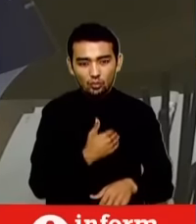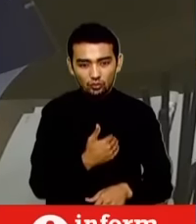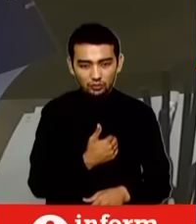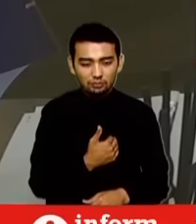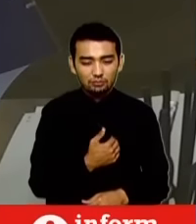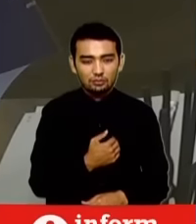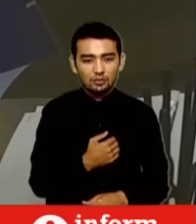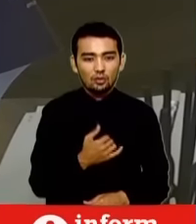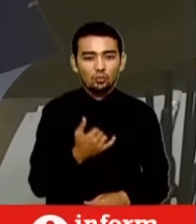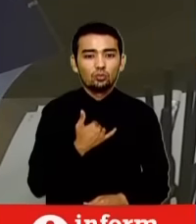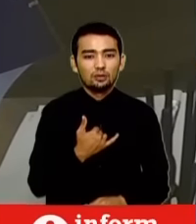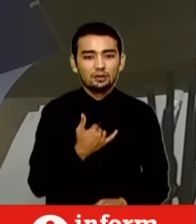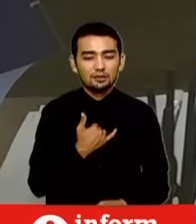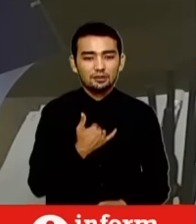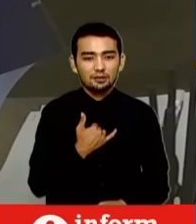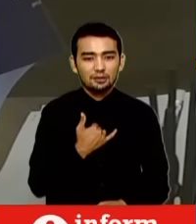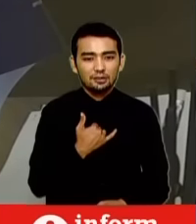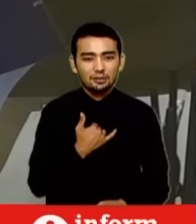У нас